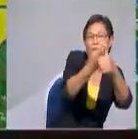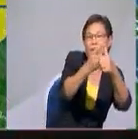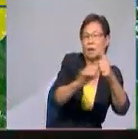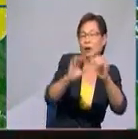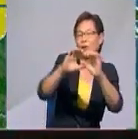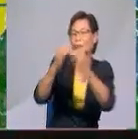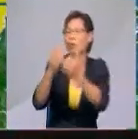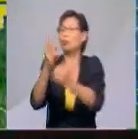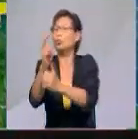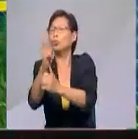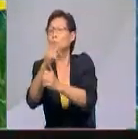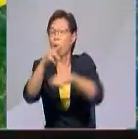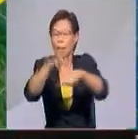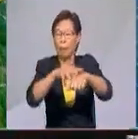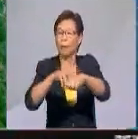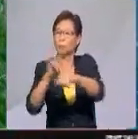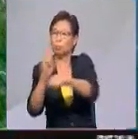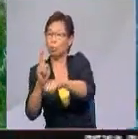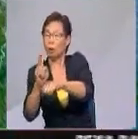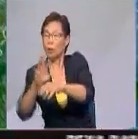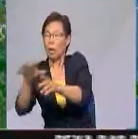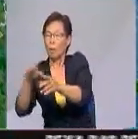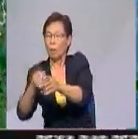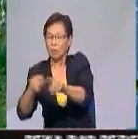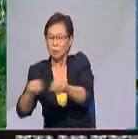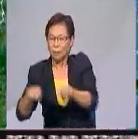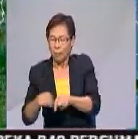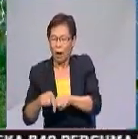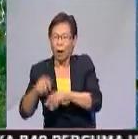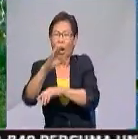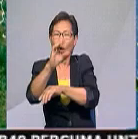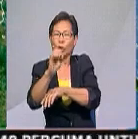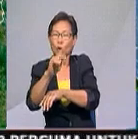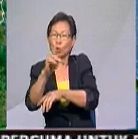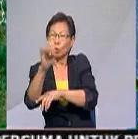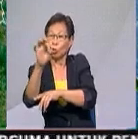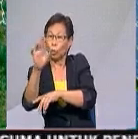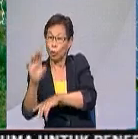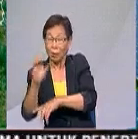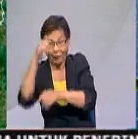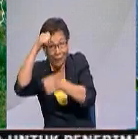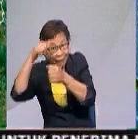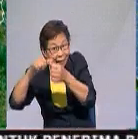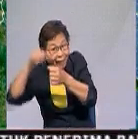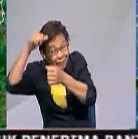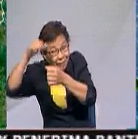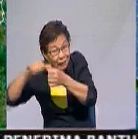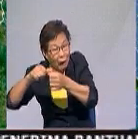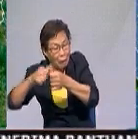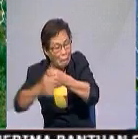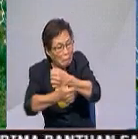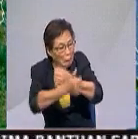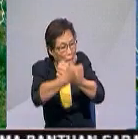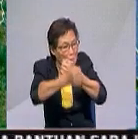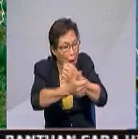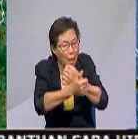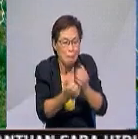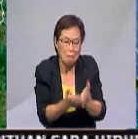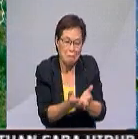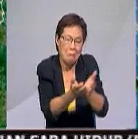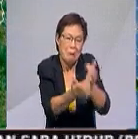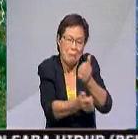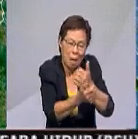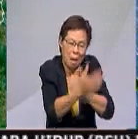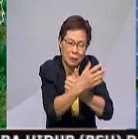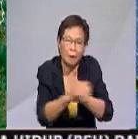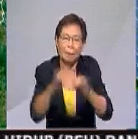kedua, yang mana amaran kategori kedua juga melibatkan kawasan perairan Kondor. Dan harus diingatkan, keadaan ini adalah berbahaya kepada bot-bot